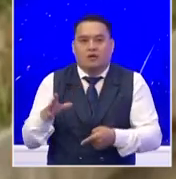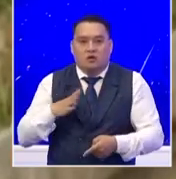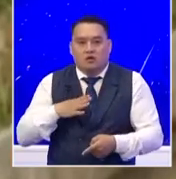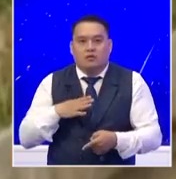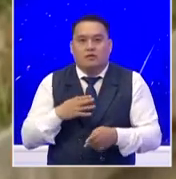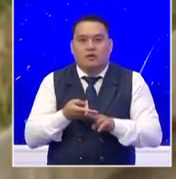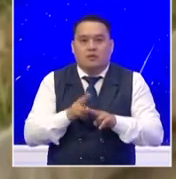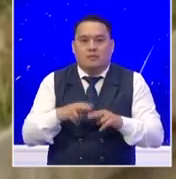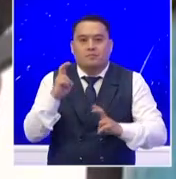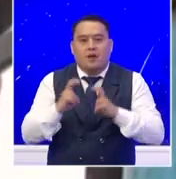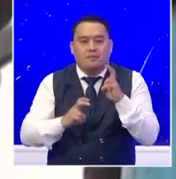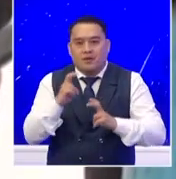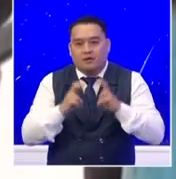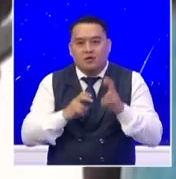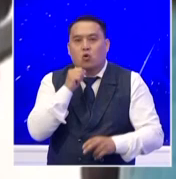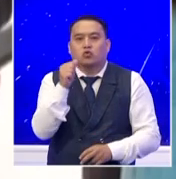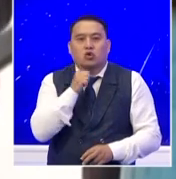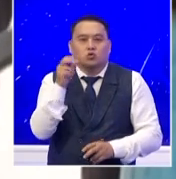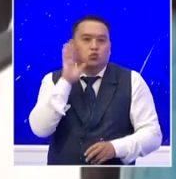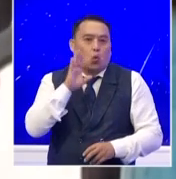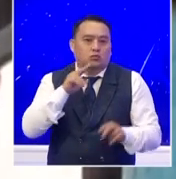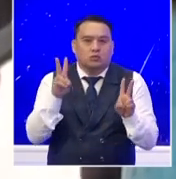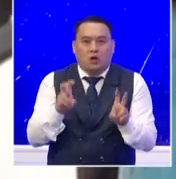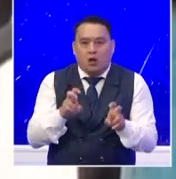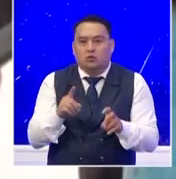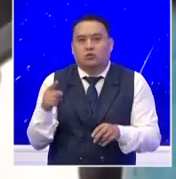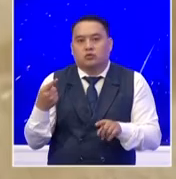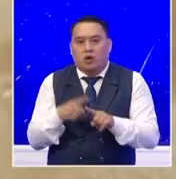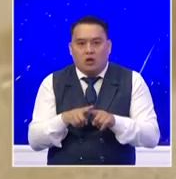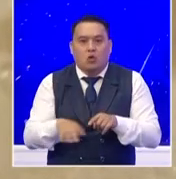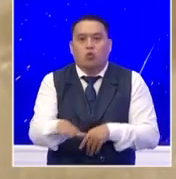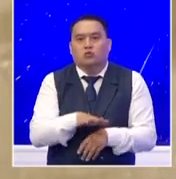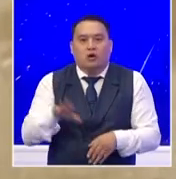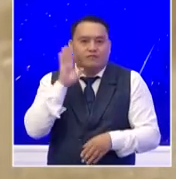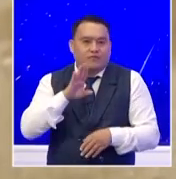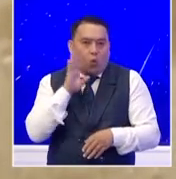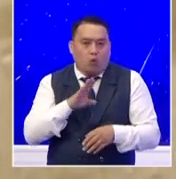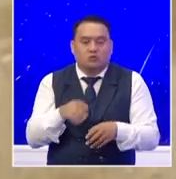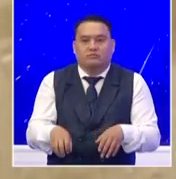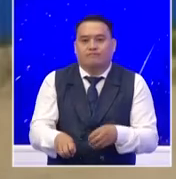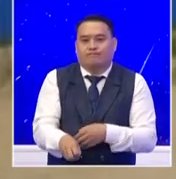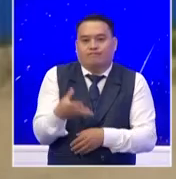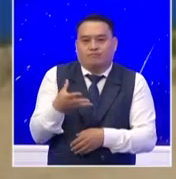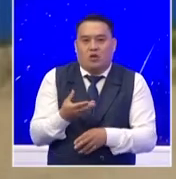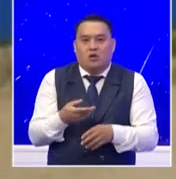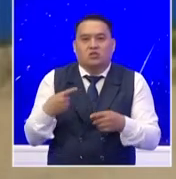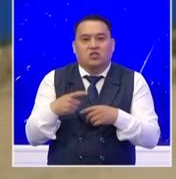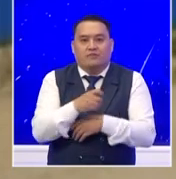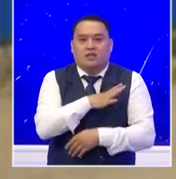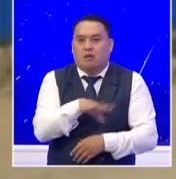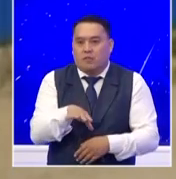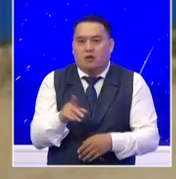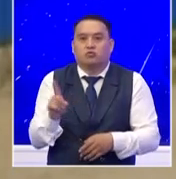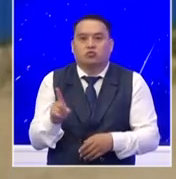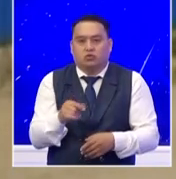последовала незамедлительно. Предприятие Костанайсу нагнало техники на участок, воду из колонки откачали, но червей там уже не было.